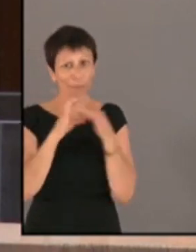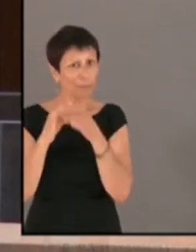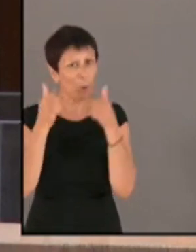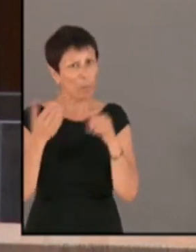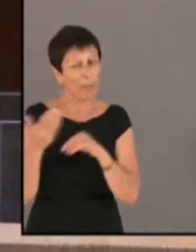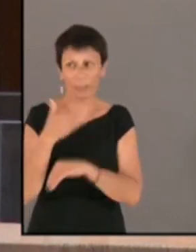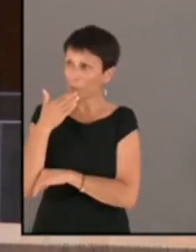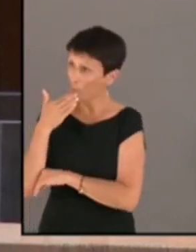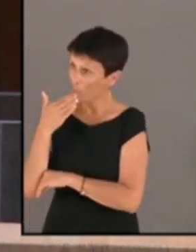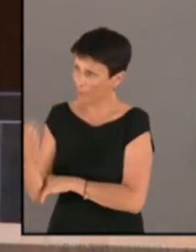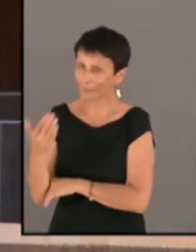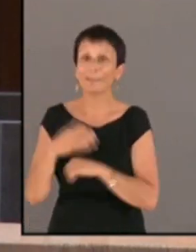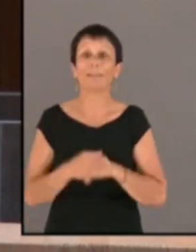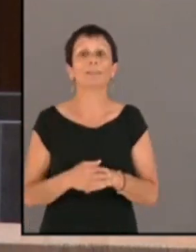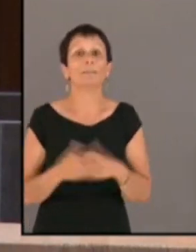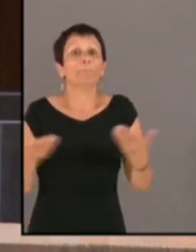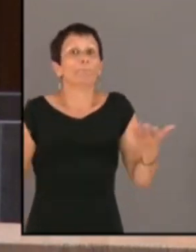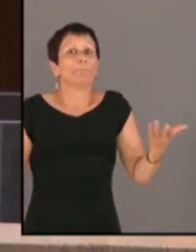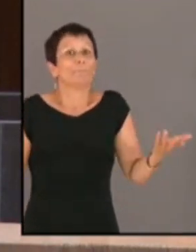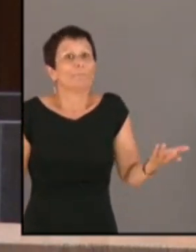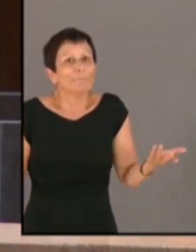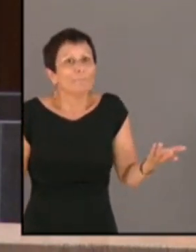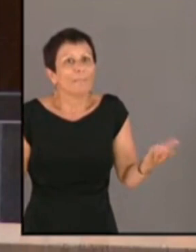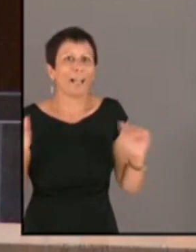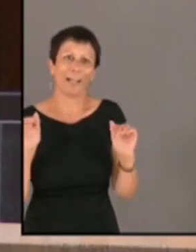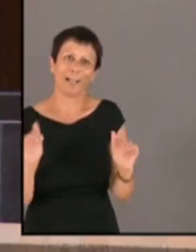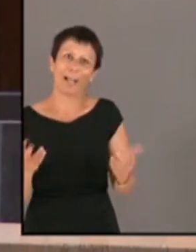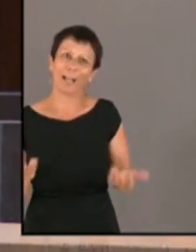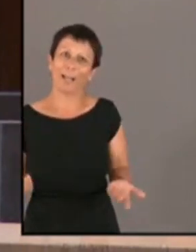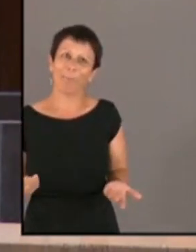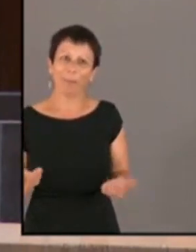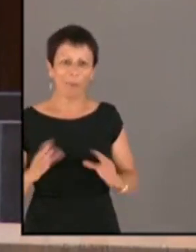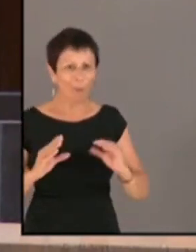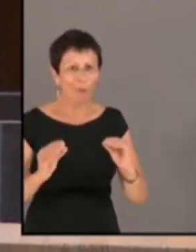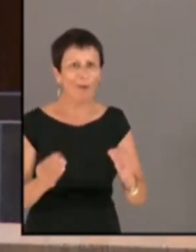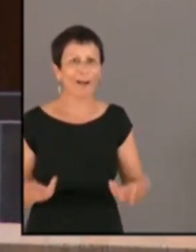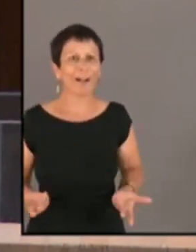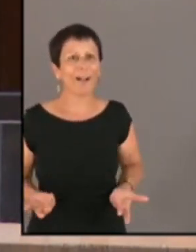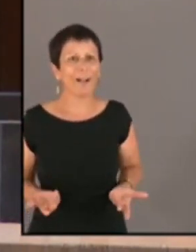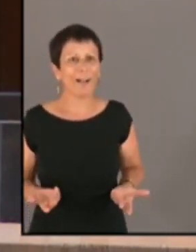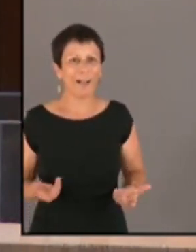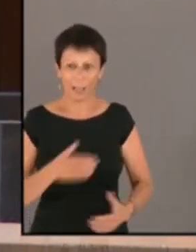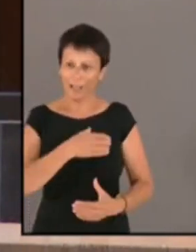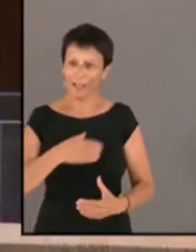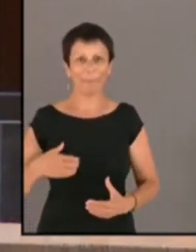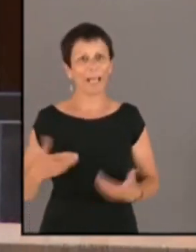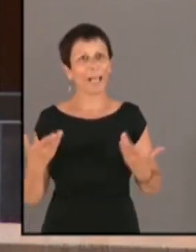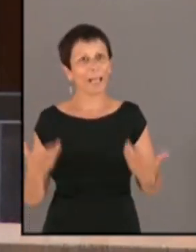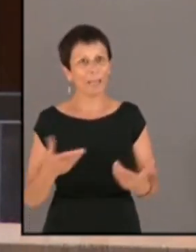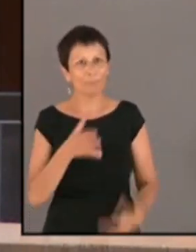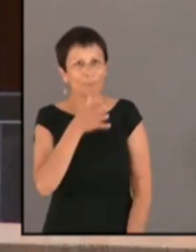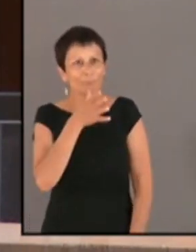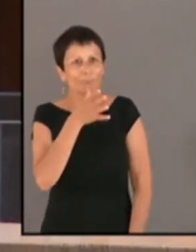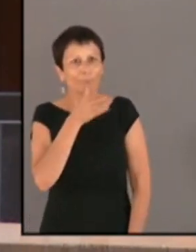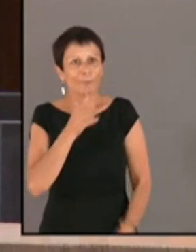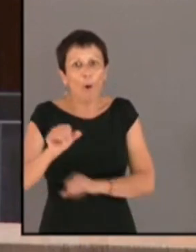l'en remercie. Mais la réalité, ça a été ça là, c'est que cette municipalité a été